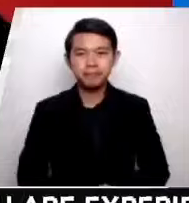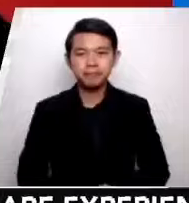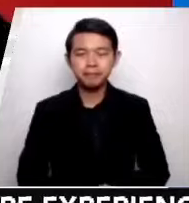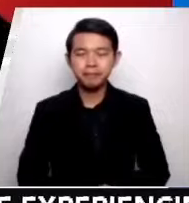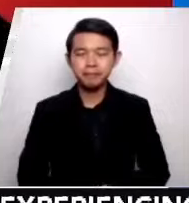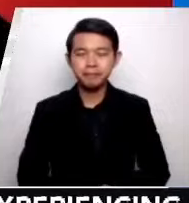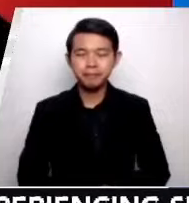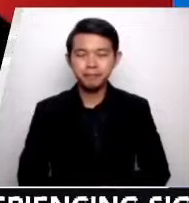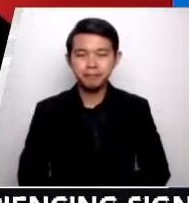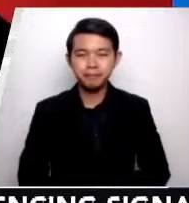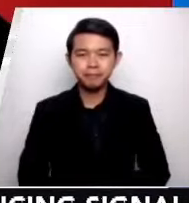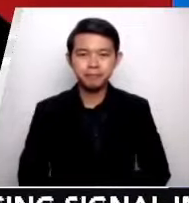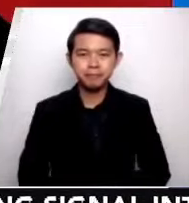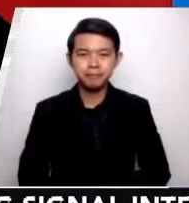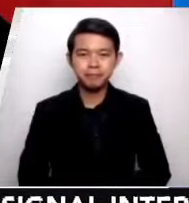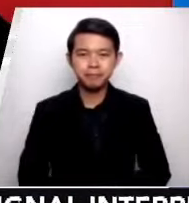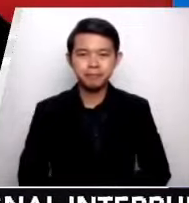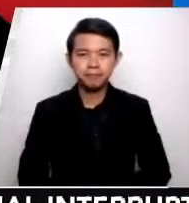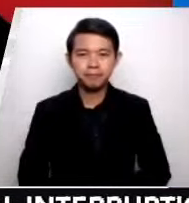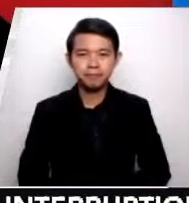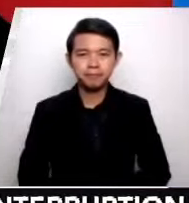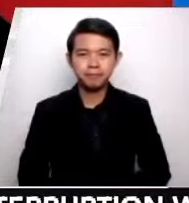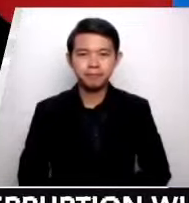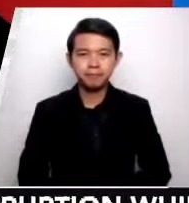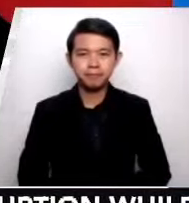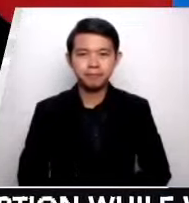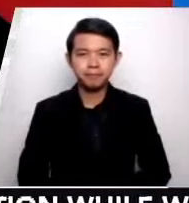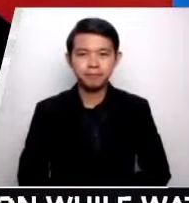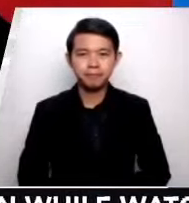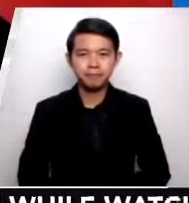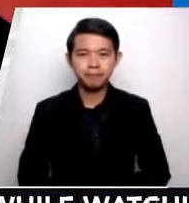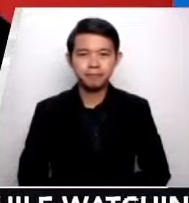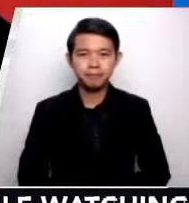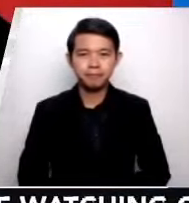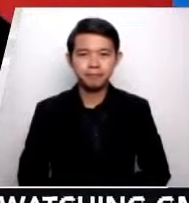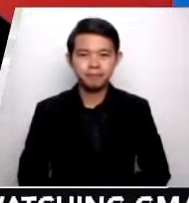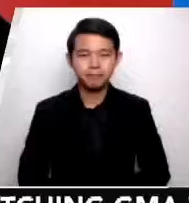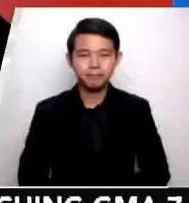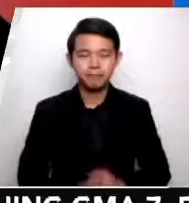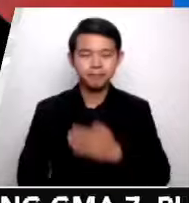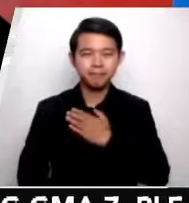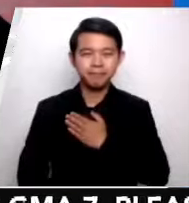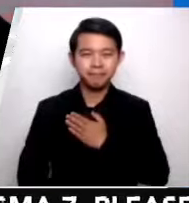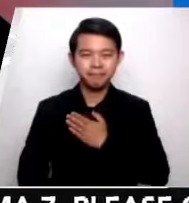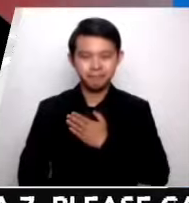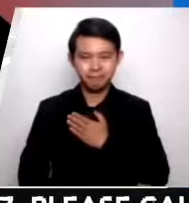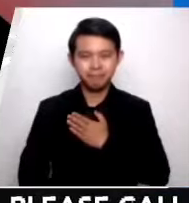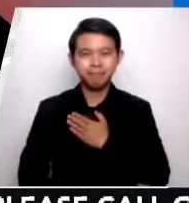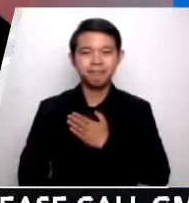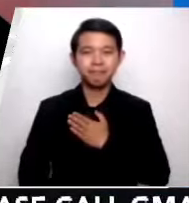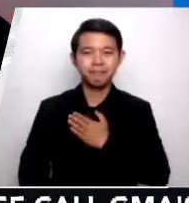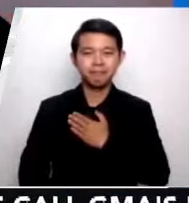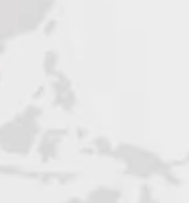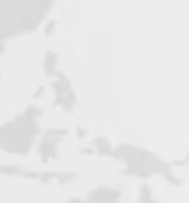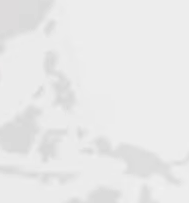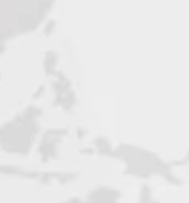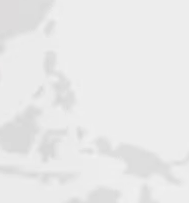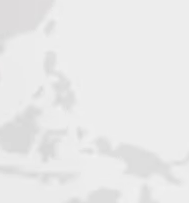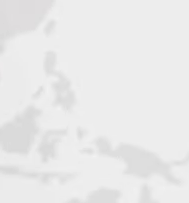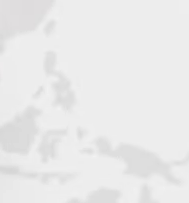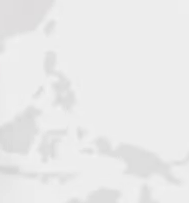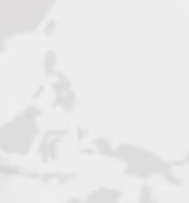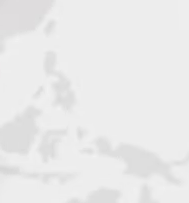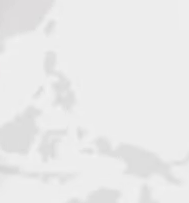Salamat ako sa anak ko. Thank you so much. Ian Cruz nagbabalita para sa GMA Integrated News.